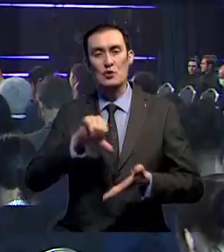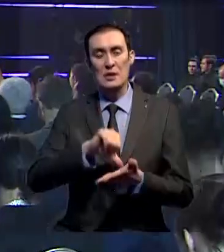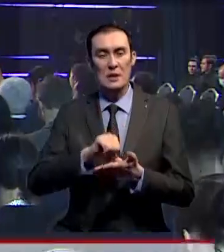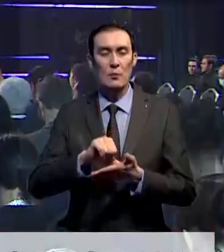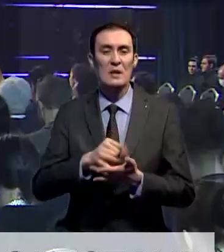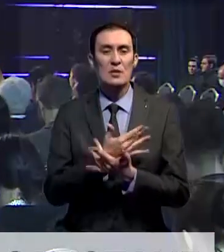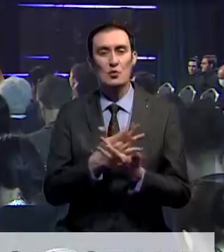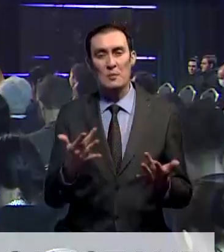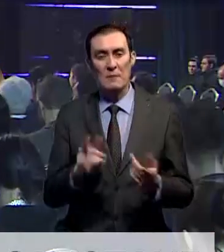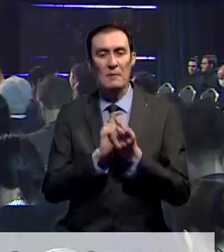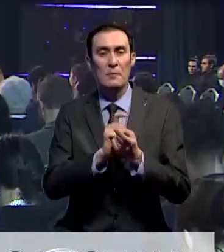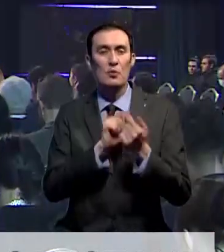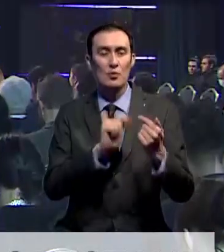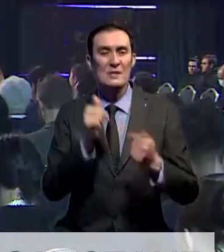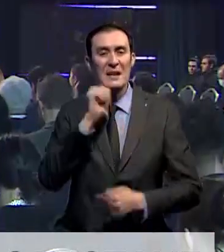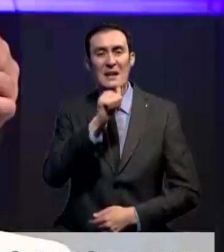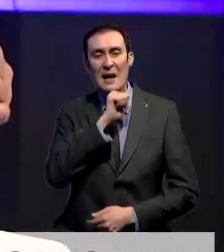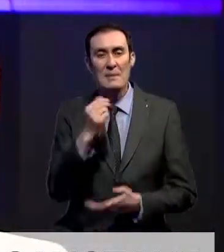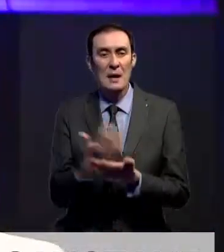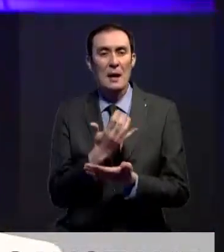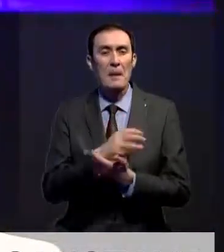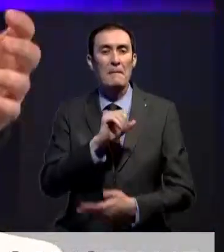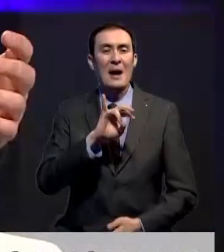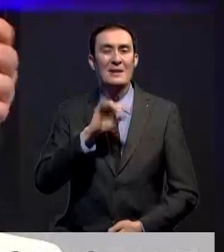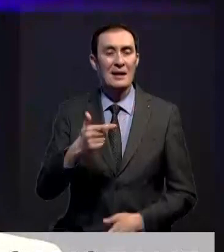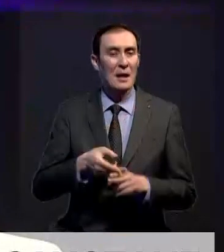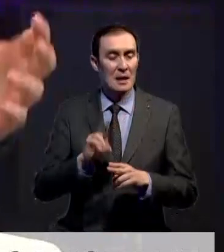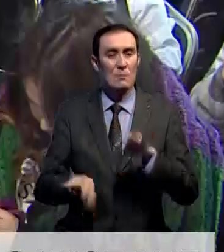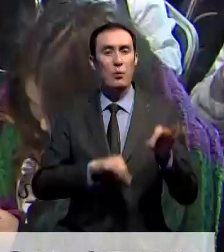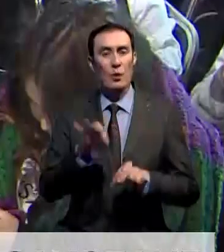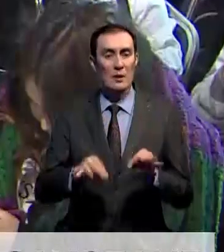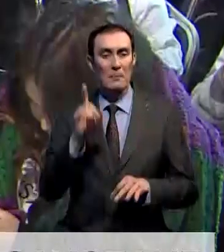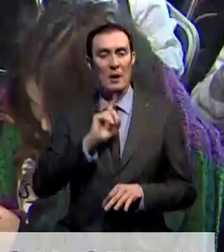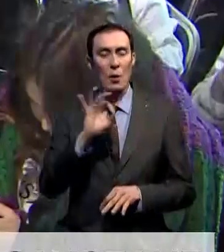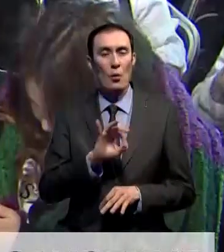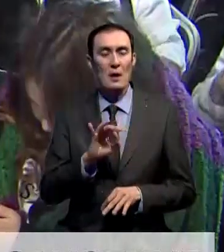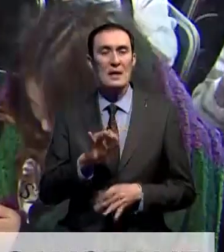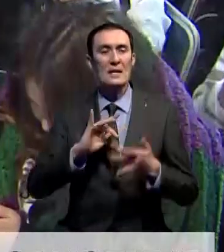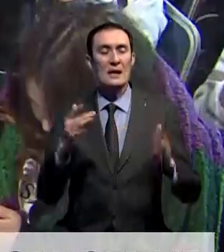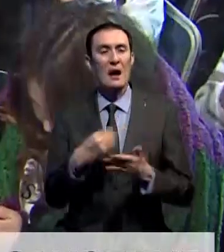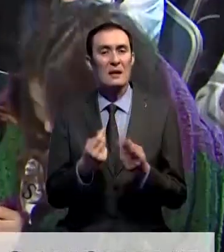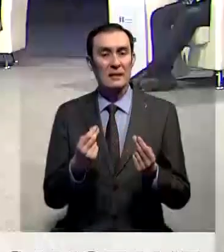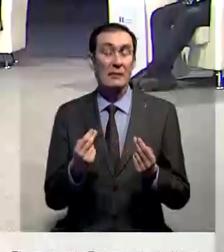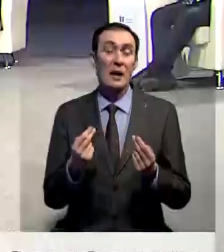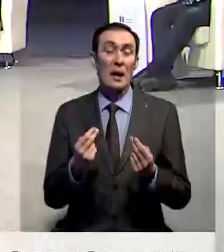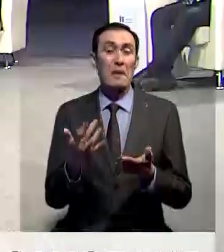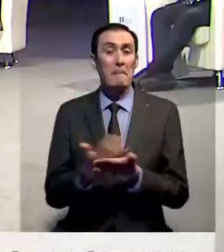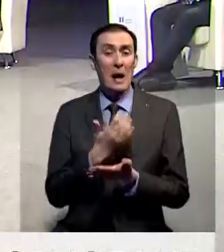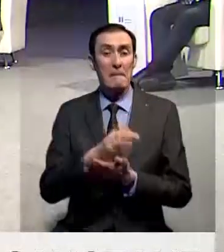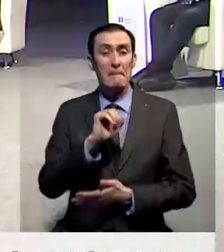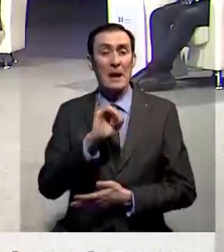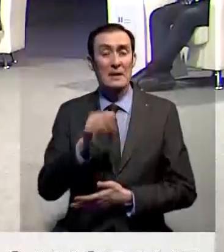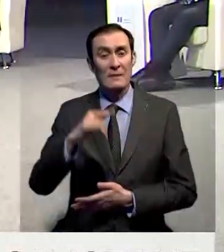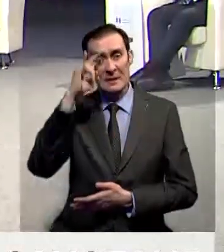участникам об инструментах для борьбы с нелегальным майнингом. Пока это законопроект о цифровых активах. Напомним, что майнинг зашел